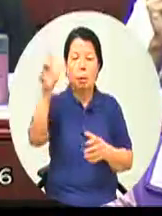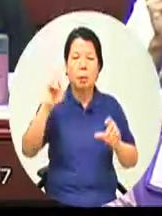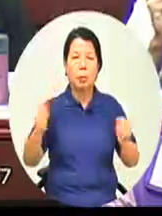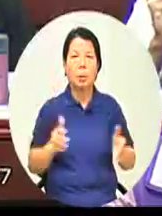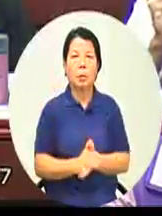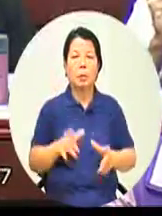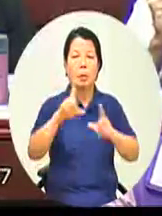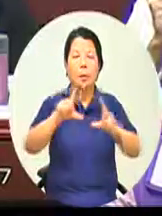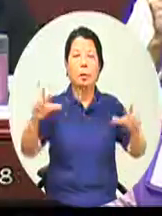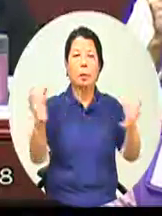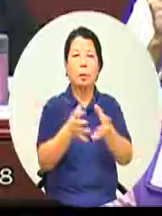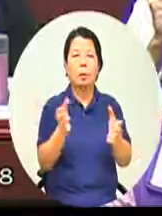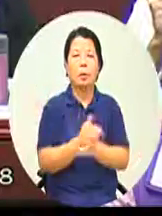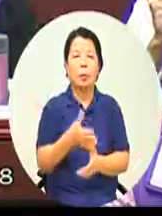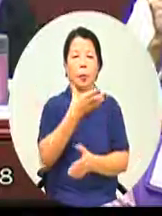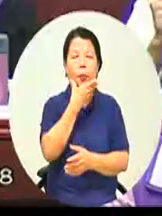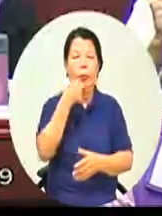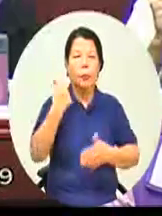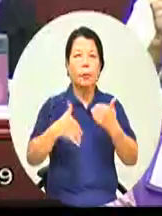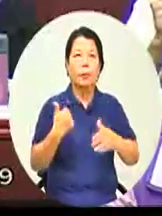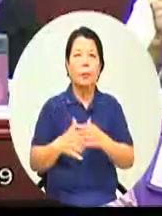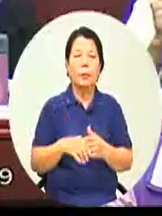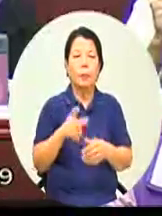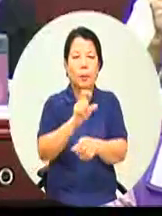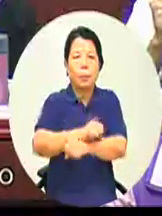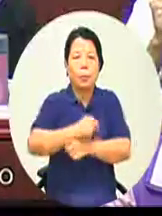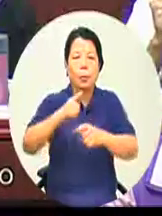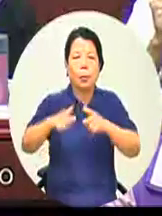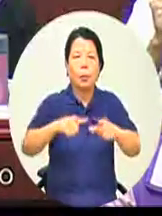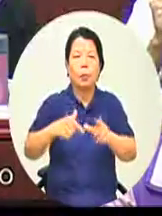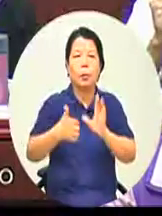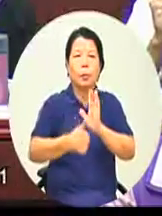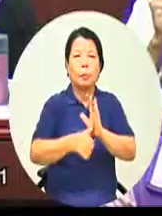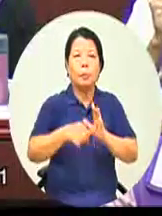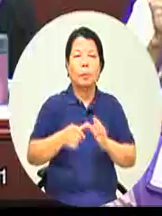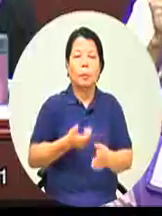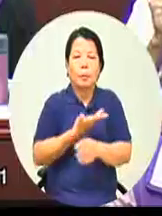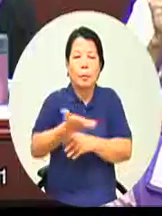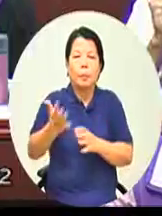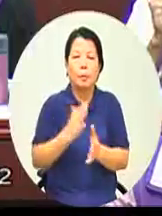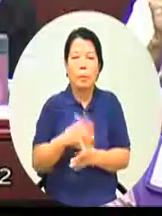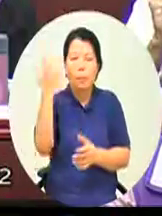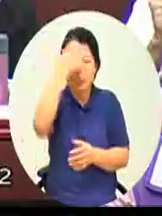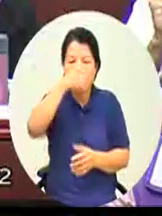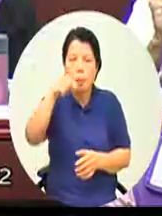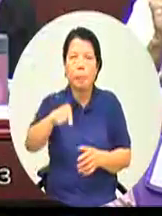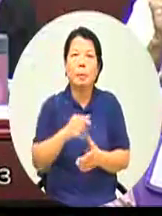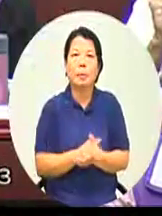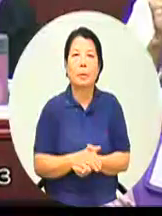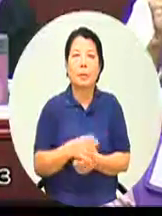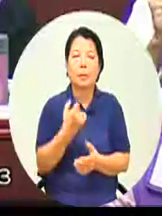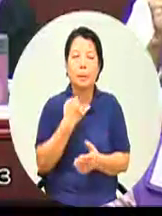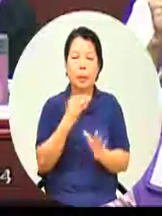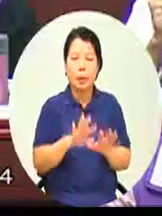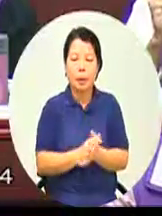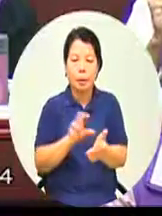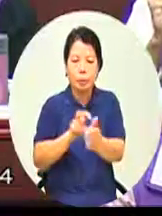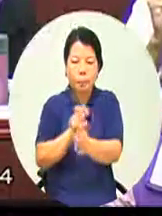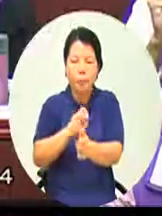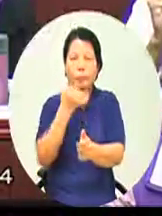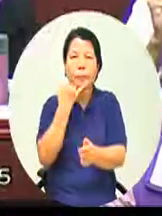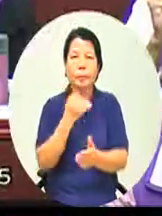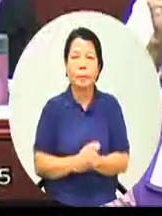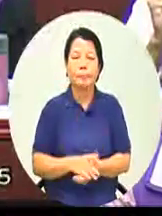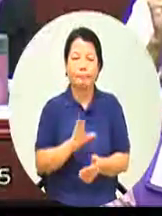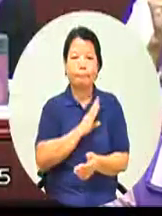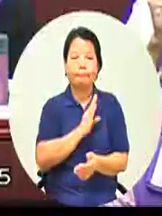大同福乐学院，所以因为名称也让老一辈的可以照顾。那当然